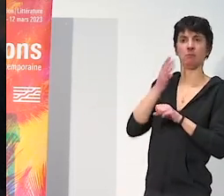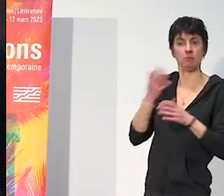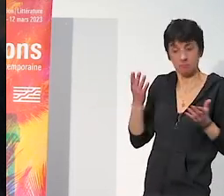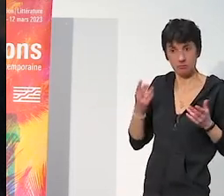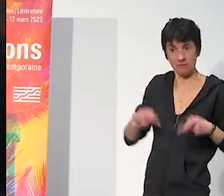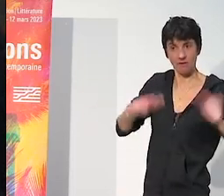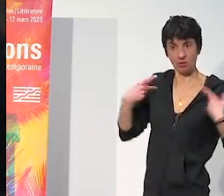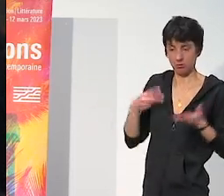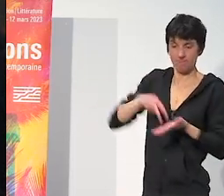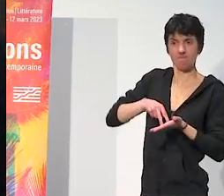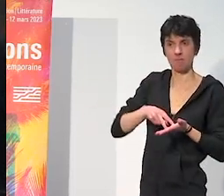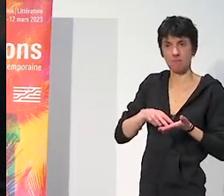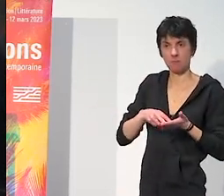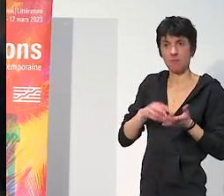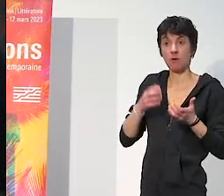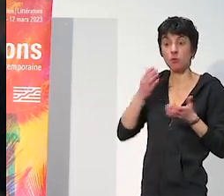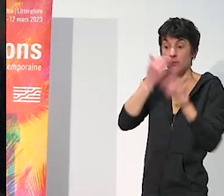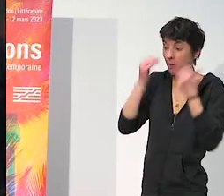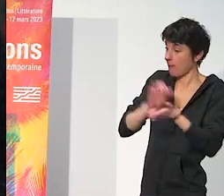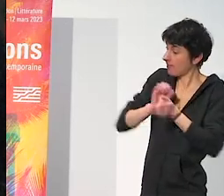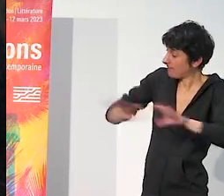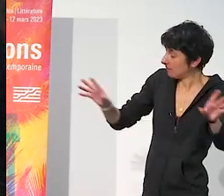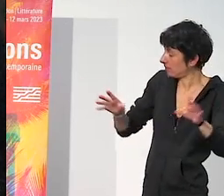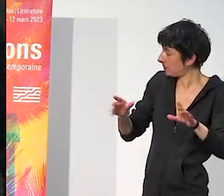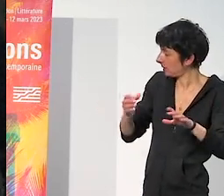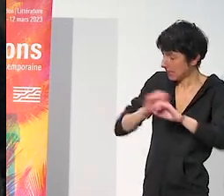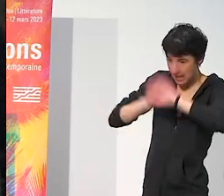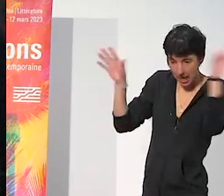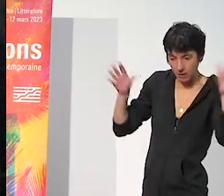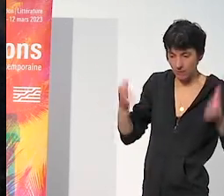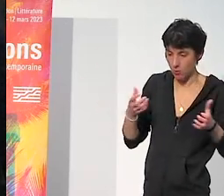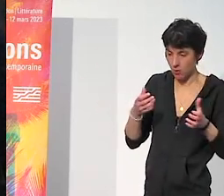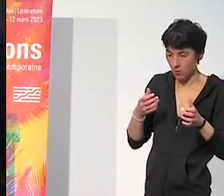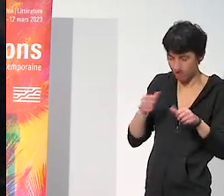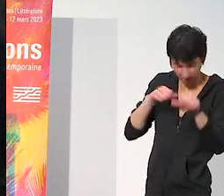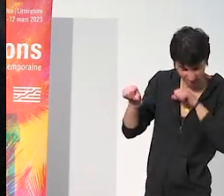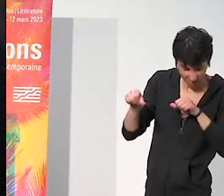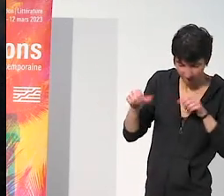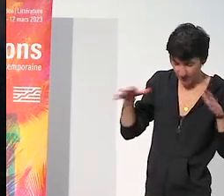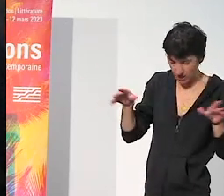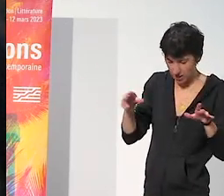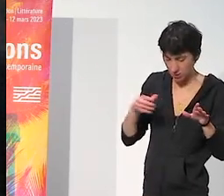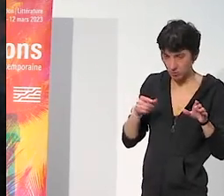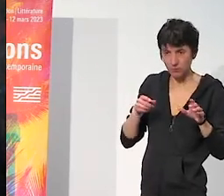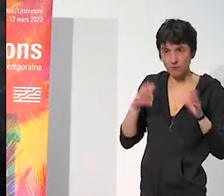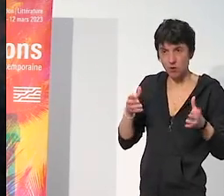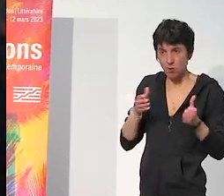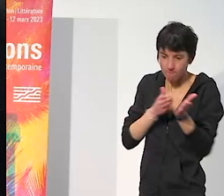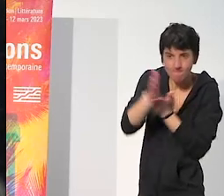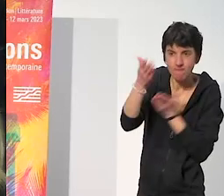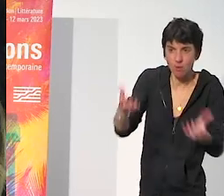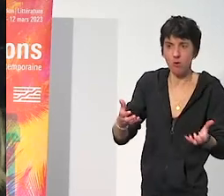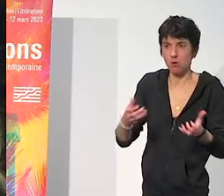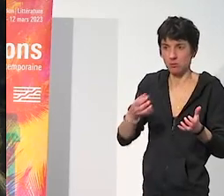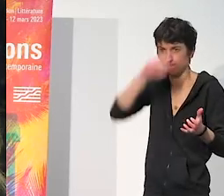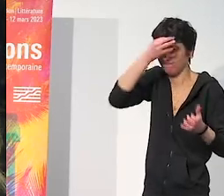savais pas que j'allais être publiée. Je pense que c'était très clairement une façon de garder le cap, très très clairement.